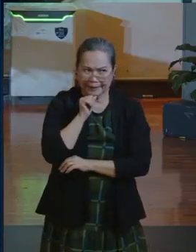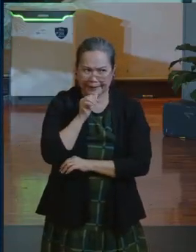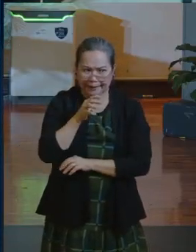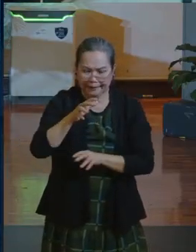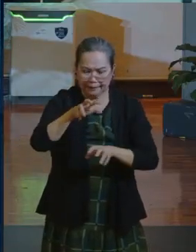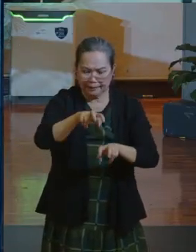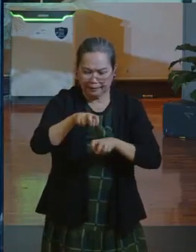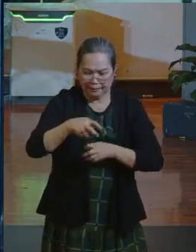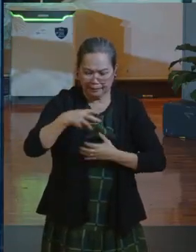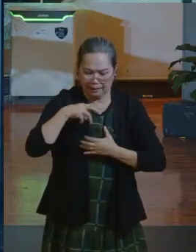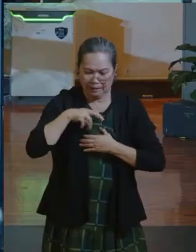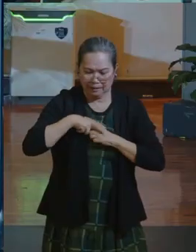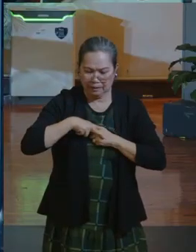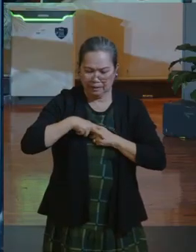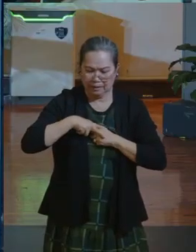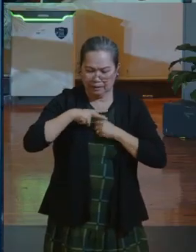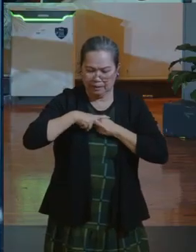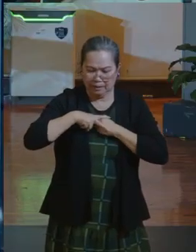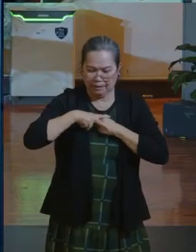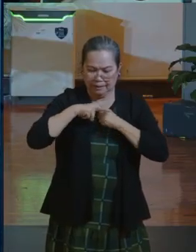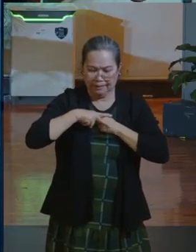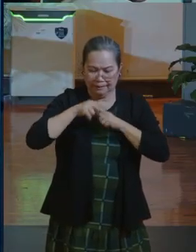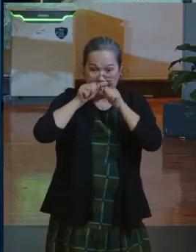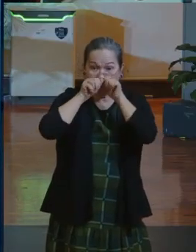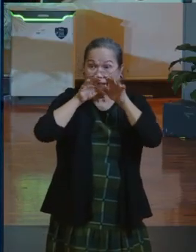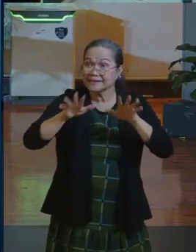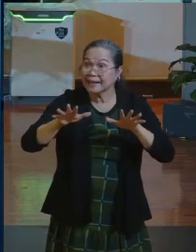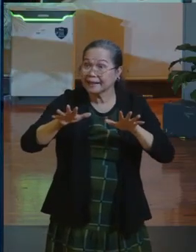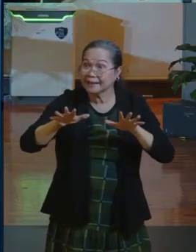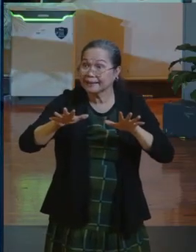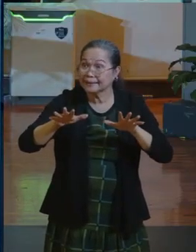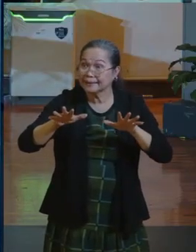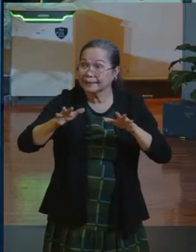lang ang mga pagpapala ng Diyos.